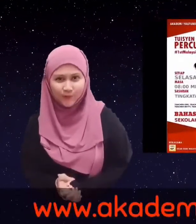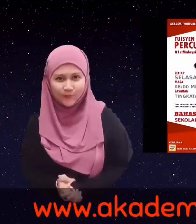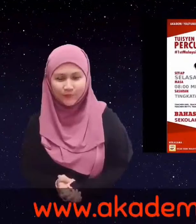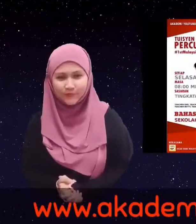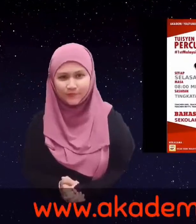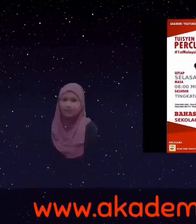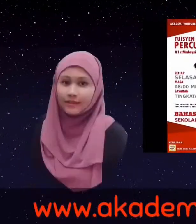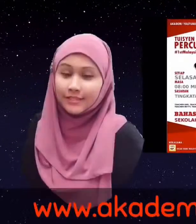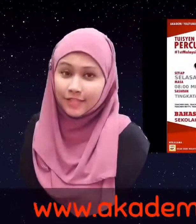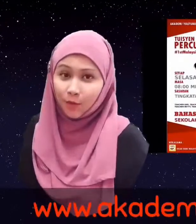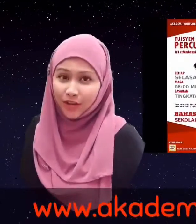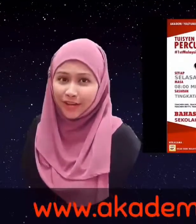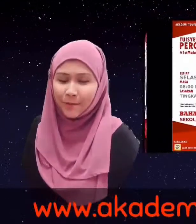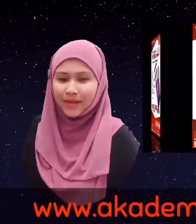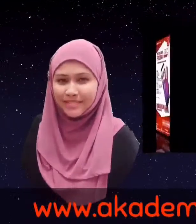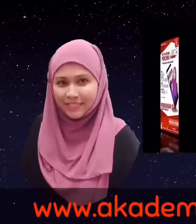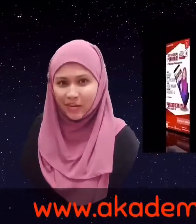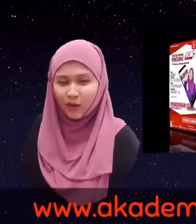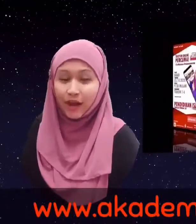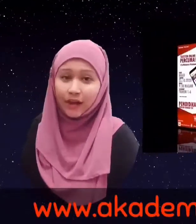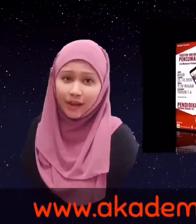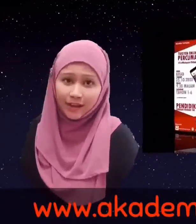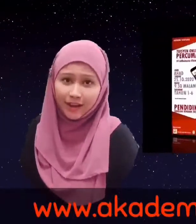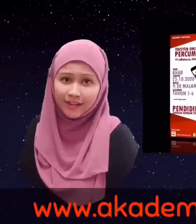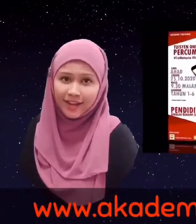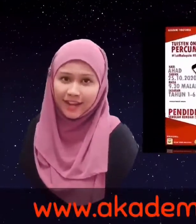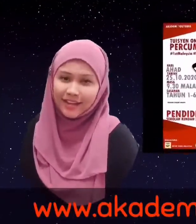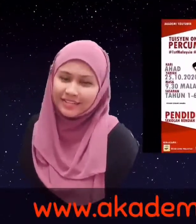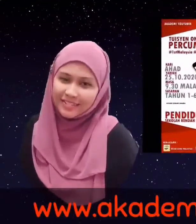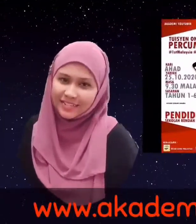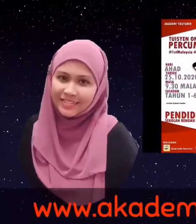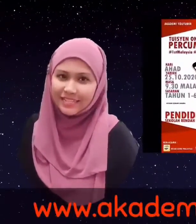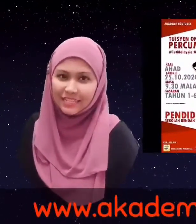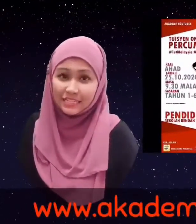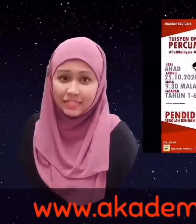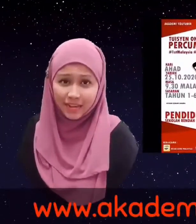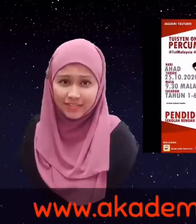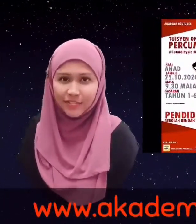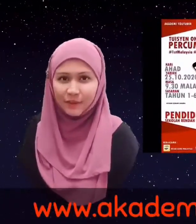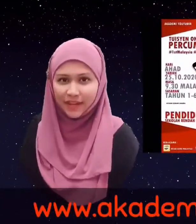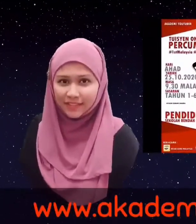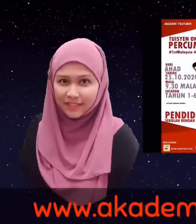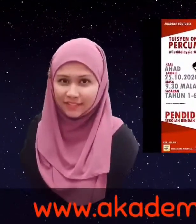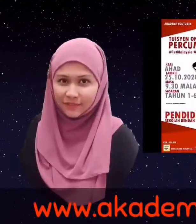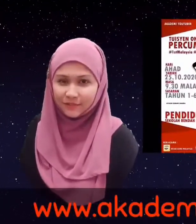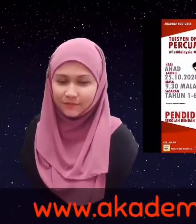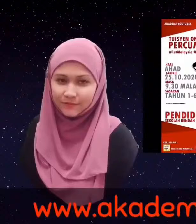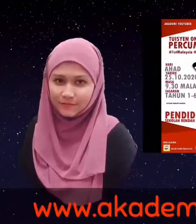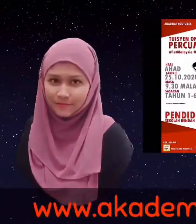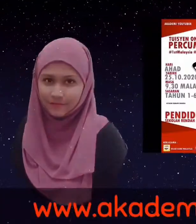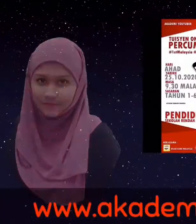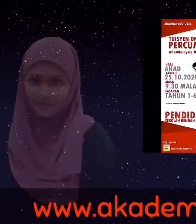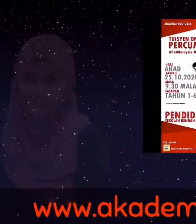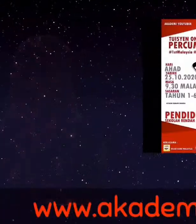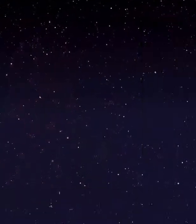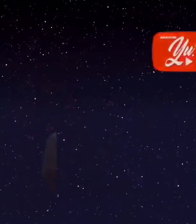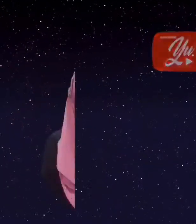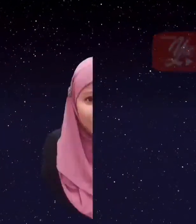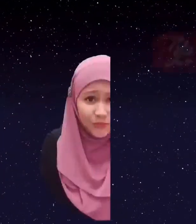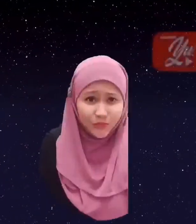www.akademik.com Semoga anak-anak anda dengan sebaiknya